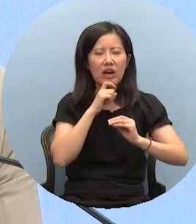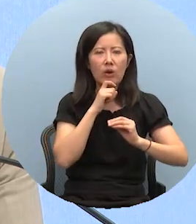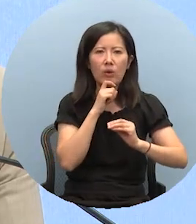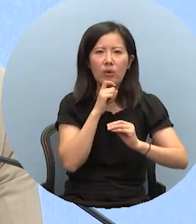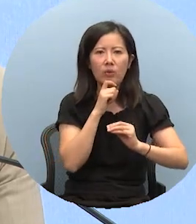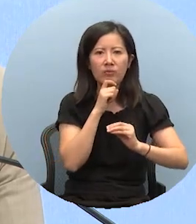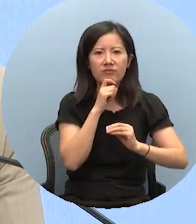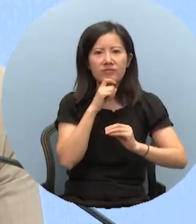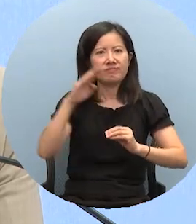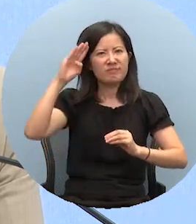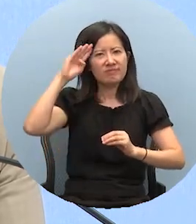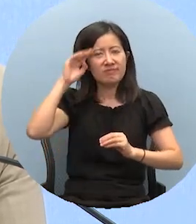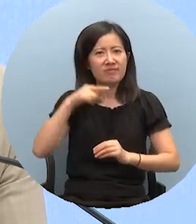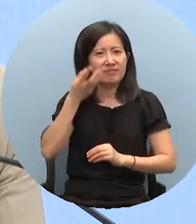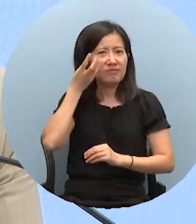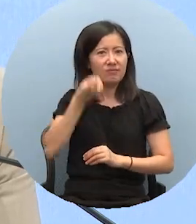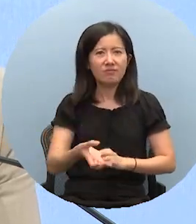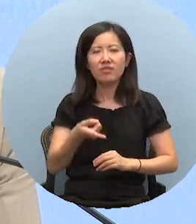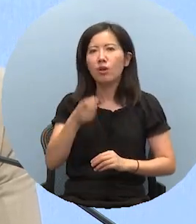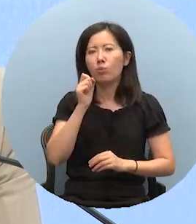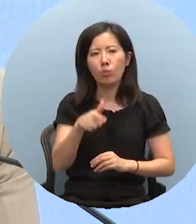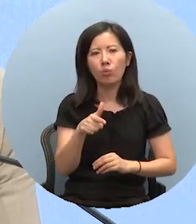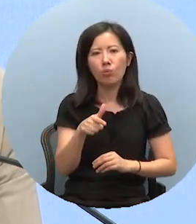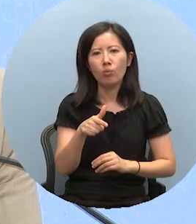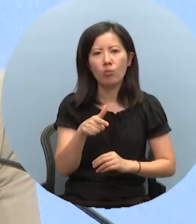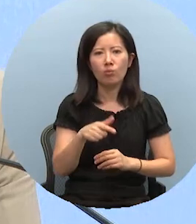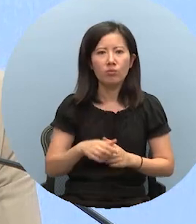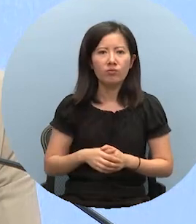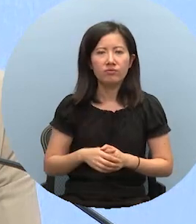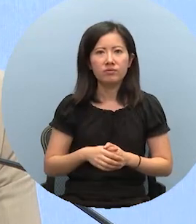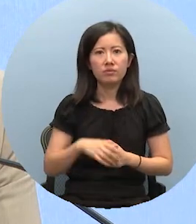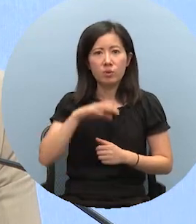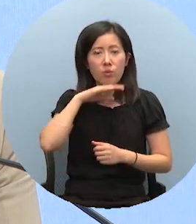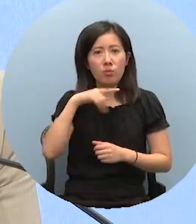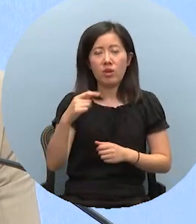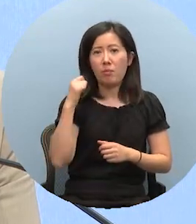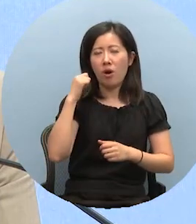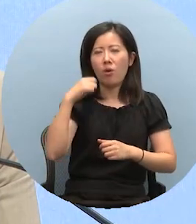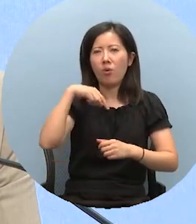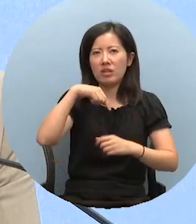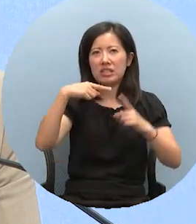調查，警方是不會低估那個難度。所以如果掌握幕後的人士，